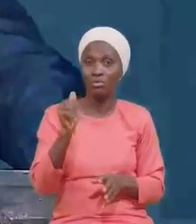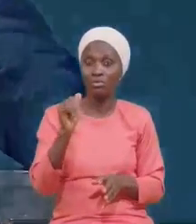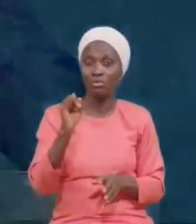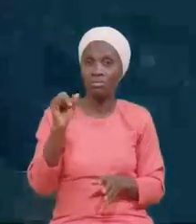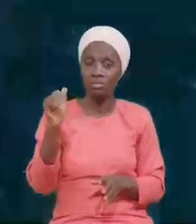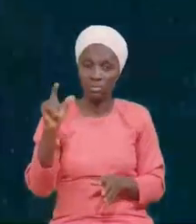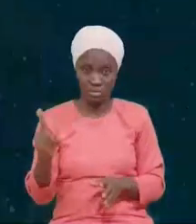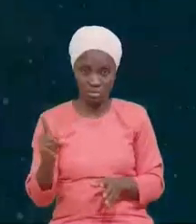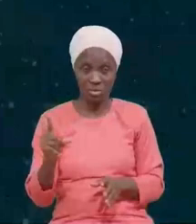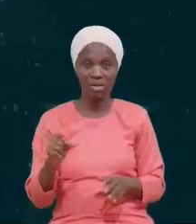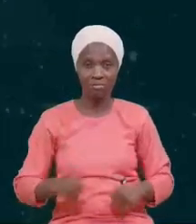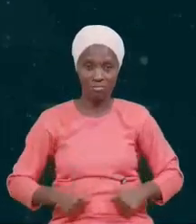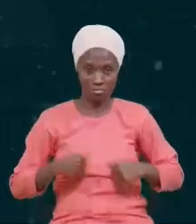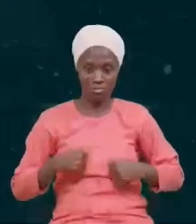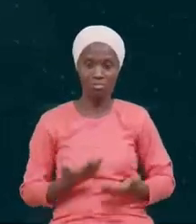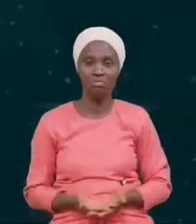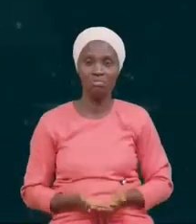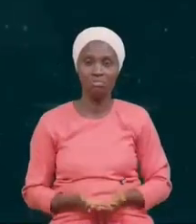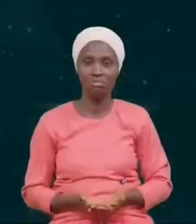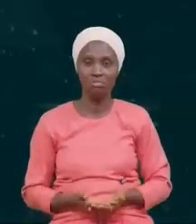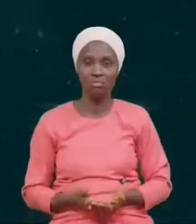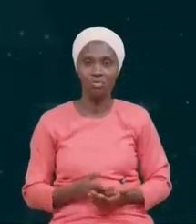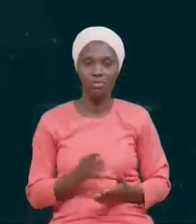de WhatsApp,